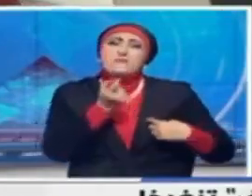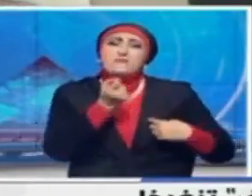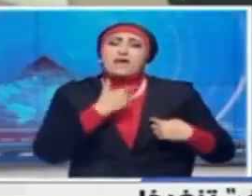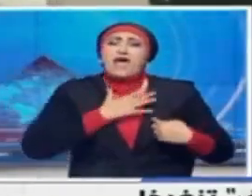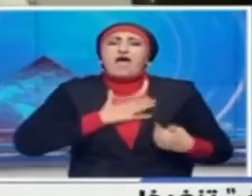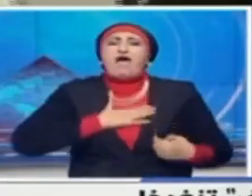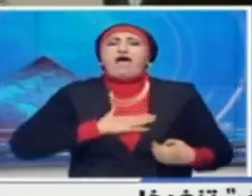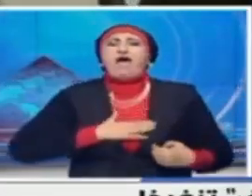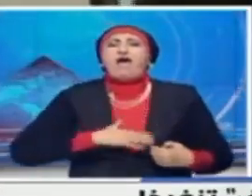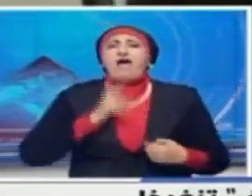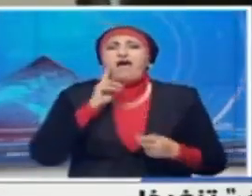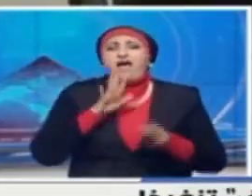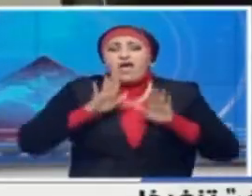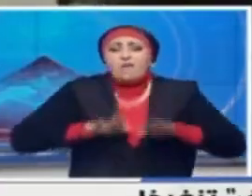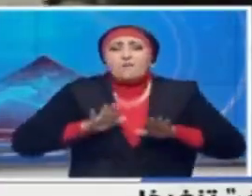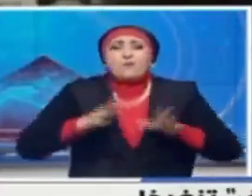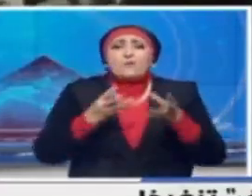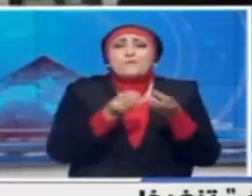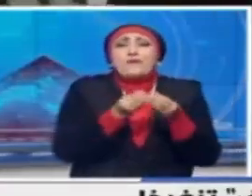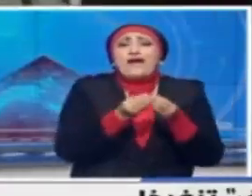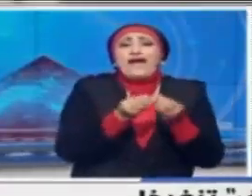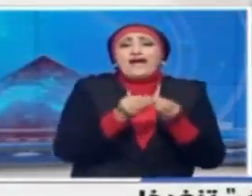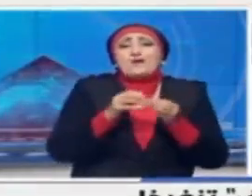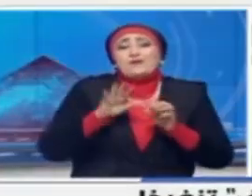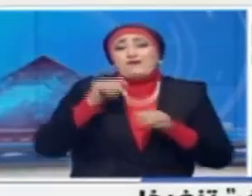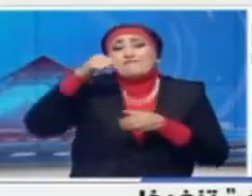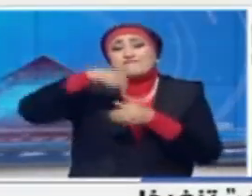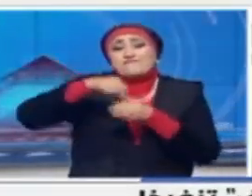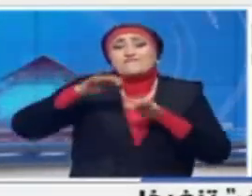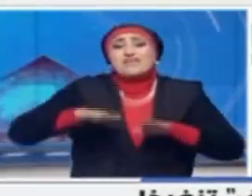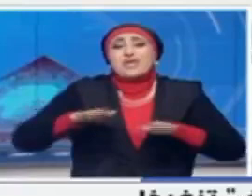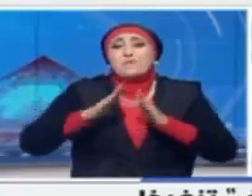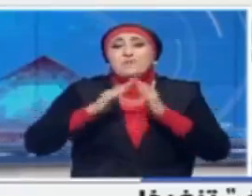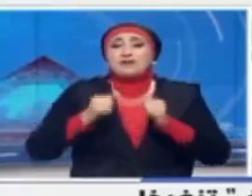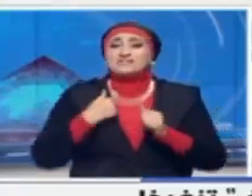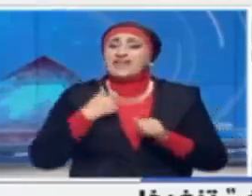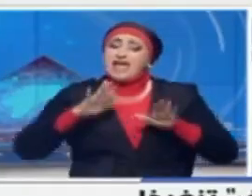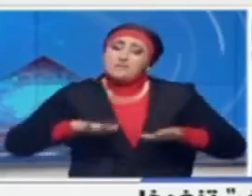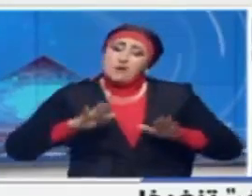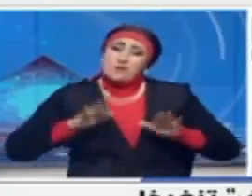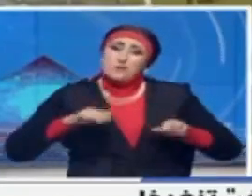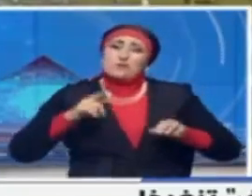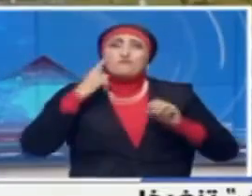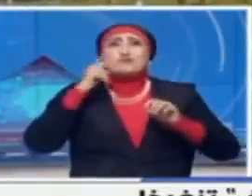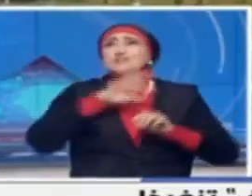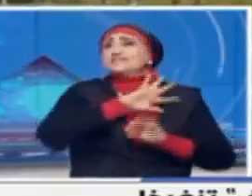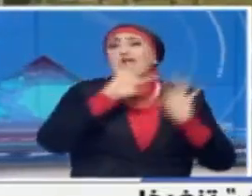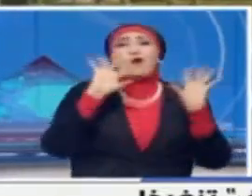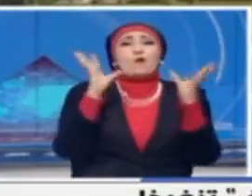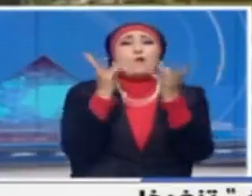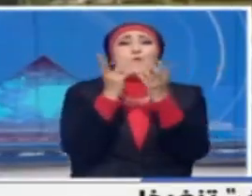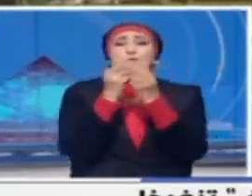بالأمان بوجودي فيها. أنا موجود في وسط الخلق لي